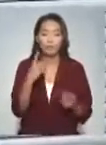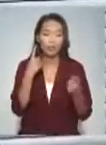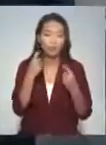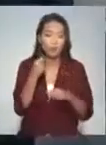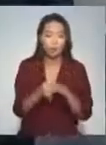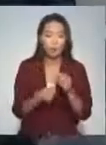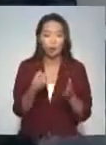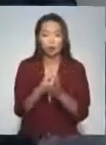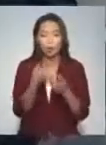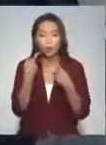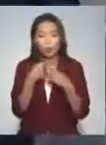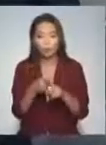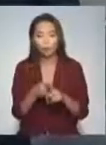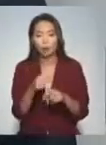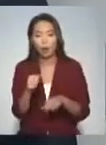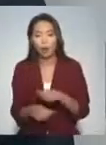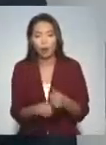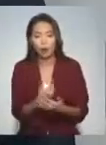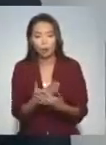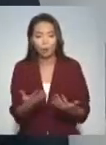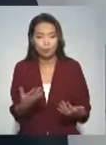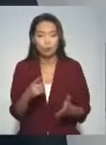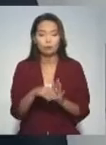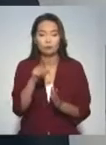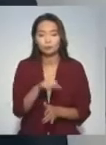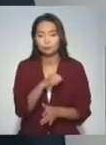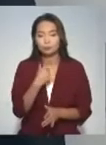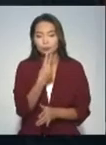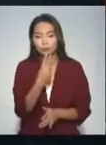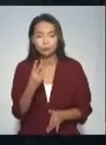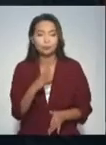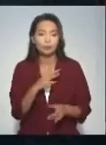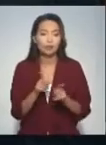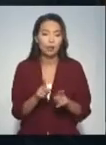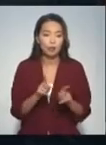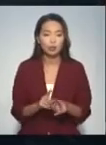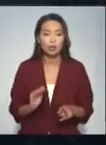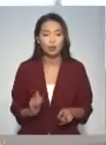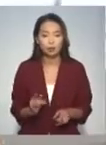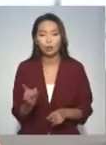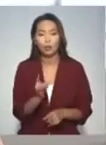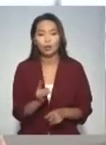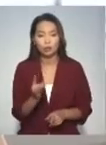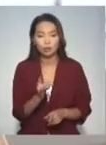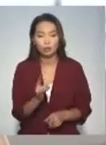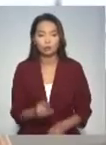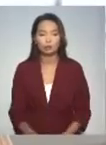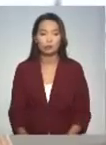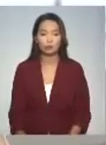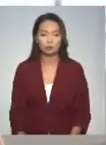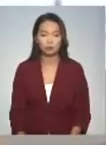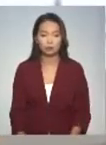материалов до технического оборудования. В этом кандидат убедилась сама в процессе агитационной кампании в регионе.